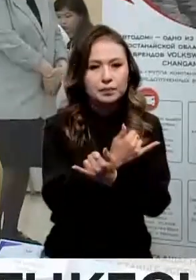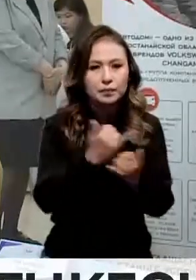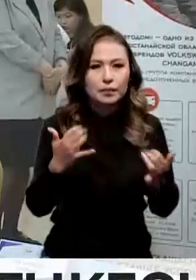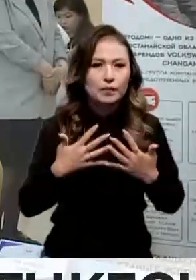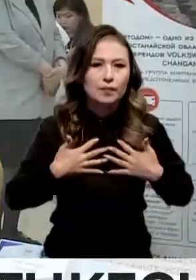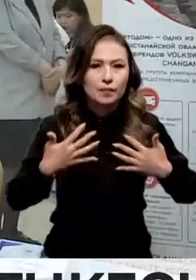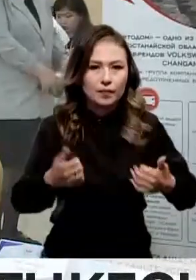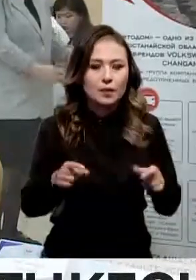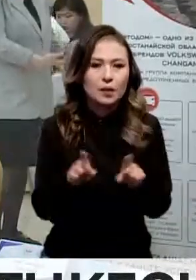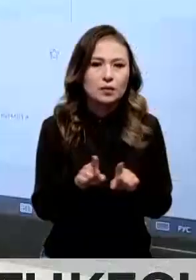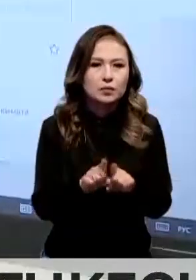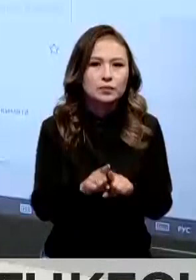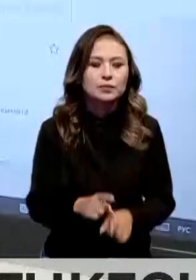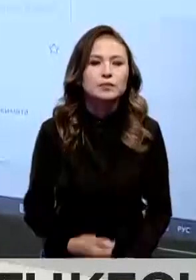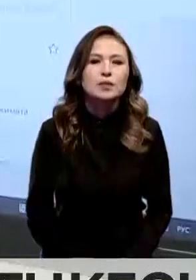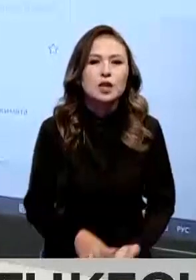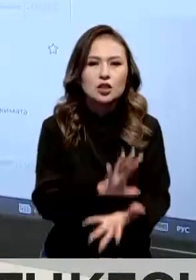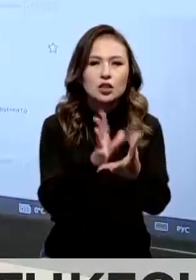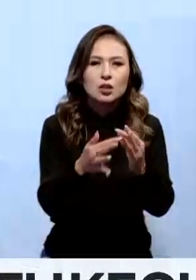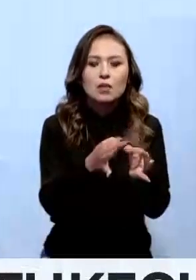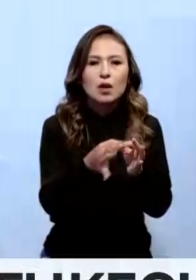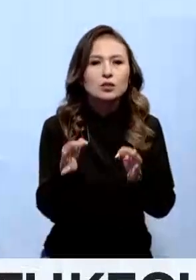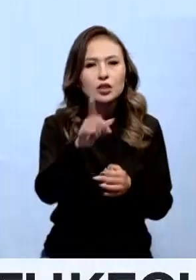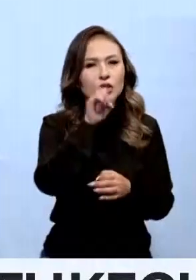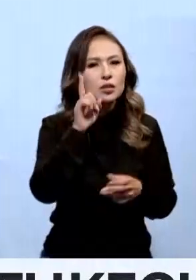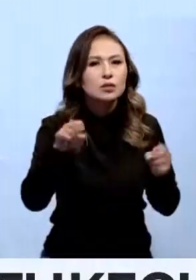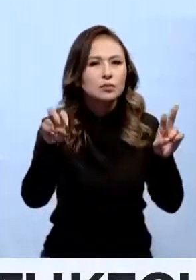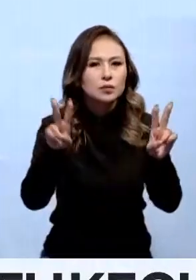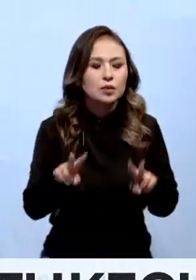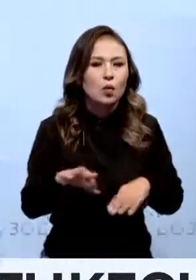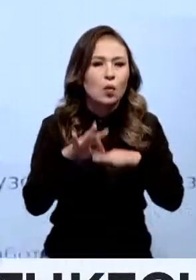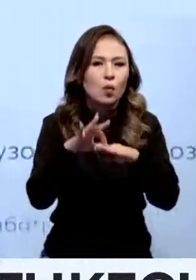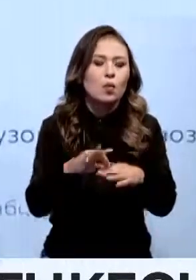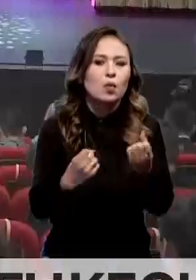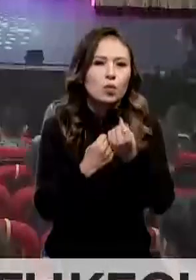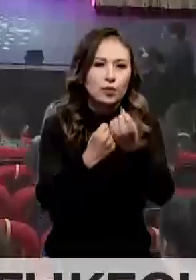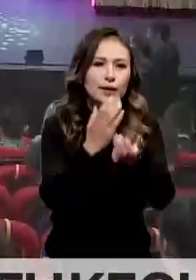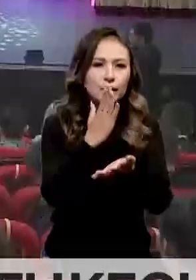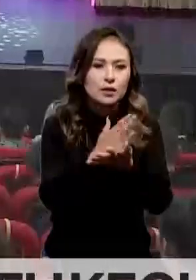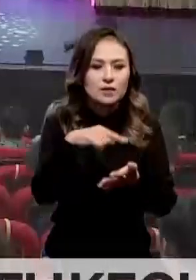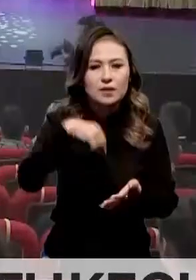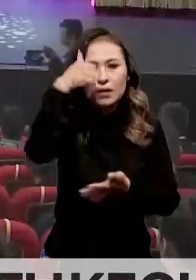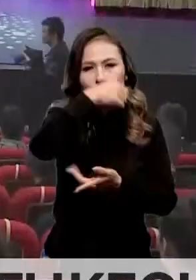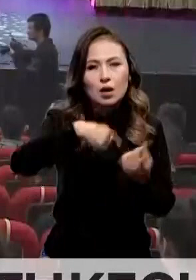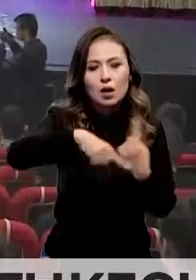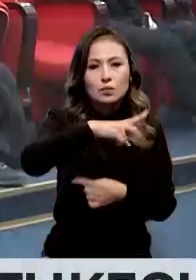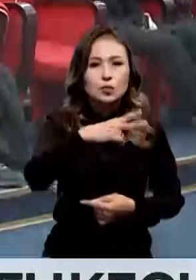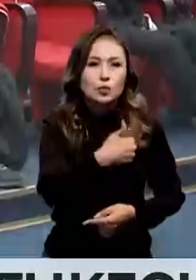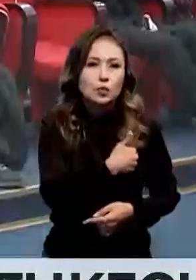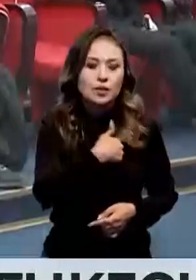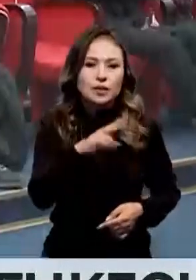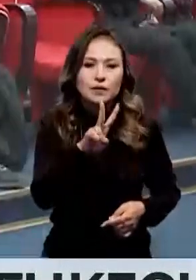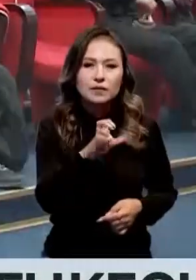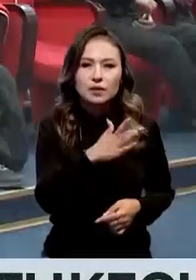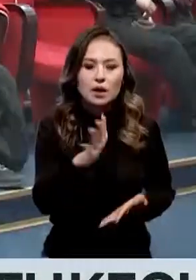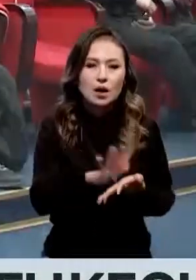денсаулық саласындағы тапшылықтарымыз бар. Жалпы аймақта жас мамандарды сан салада қолдау дұрыс жолға қойылған. Биыл кәсіп ашуды қалағандар 200-ден